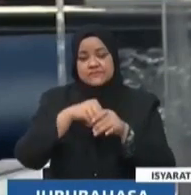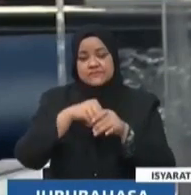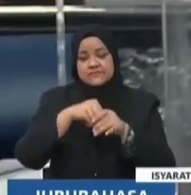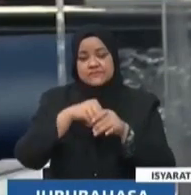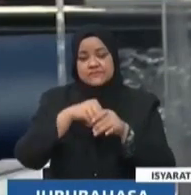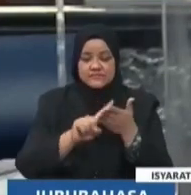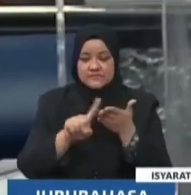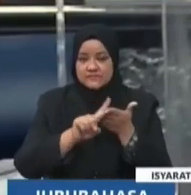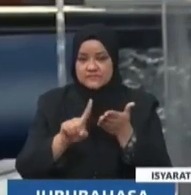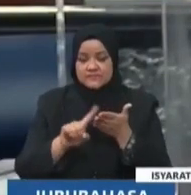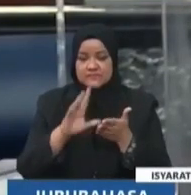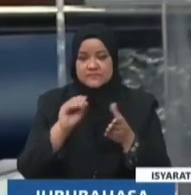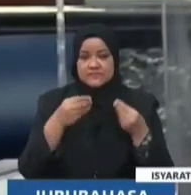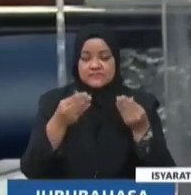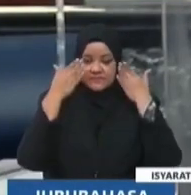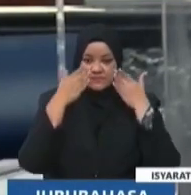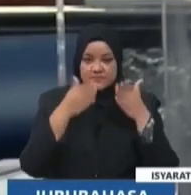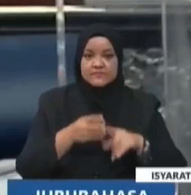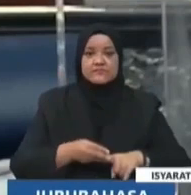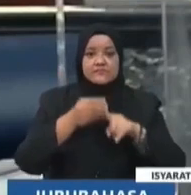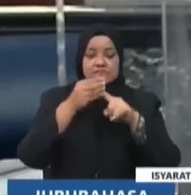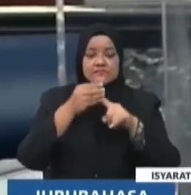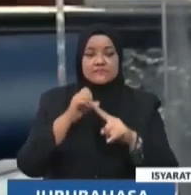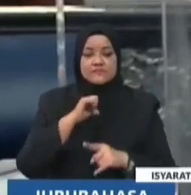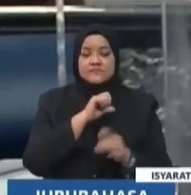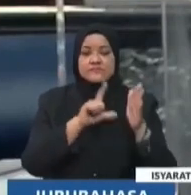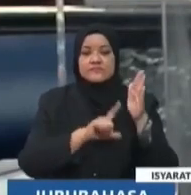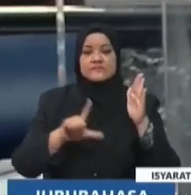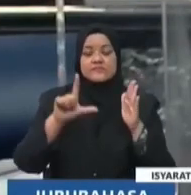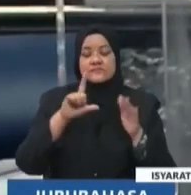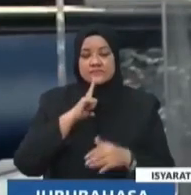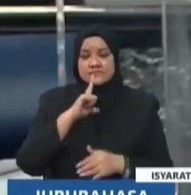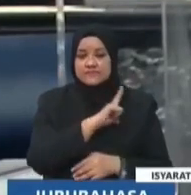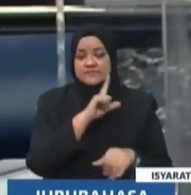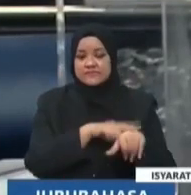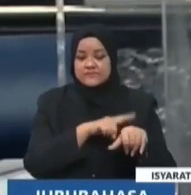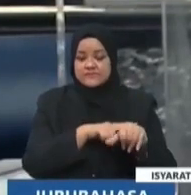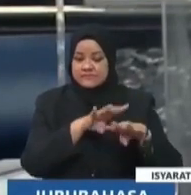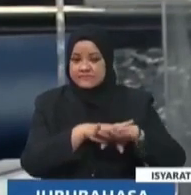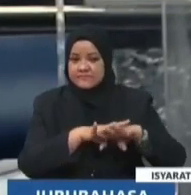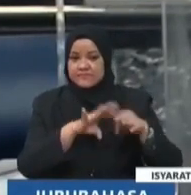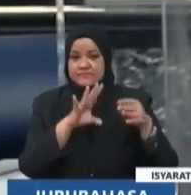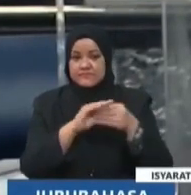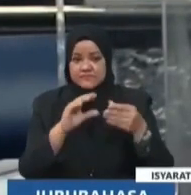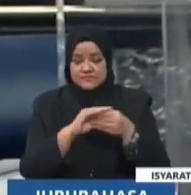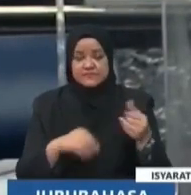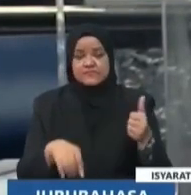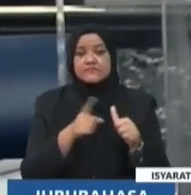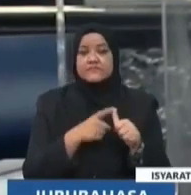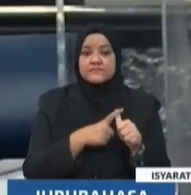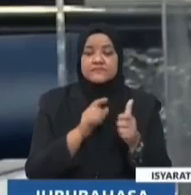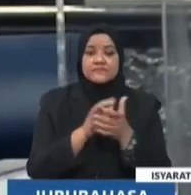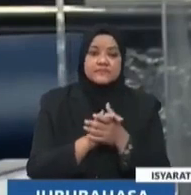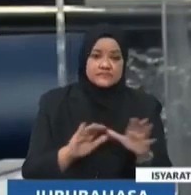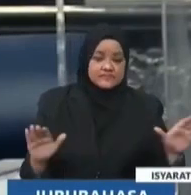tersebut yang diteliti dan diberi perhatian khusus oleh Adi Adi lembaga semacam Navy sesuai pilihan itu yang